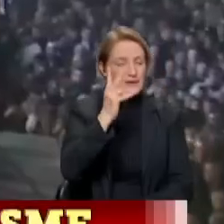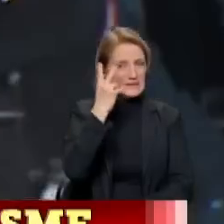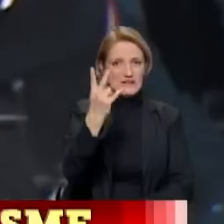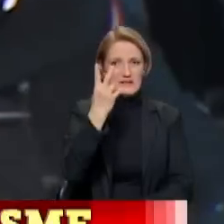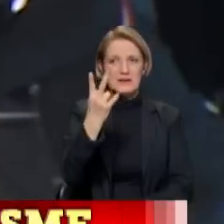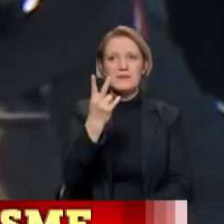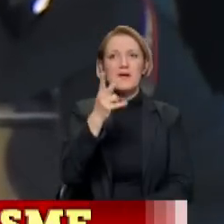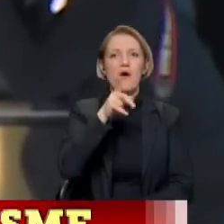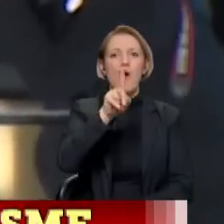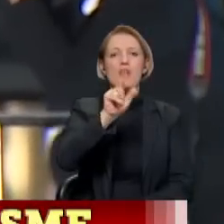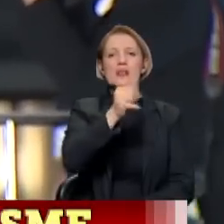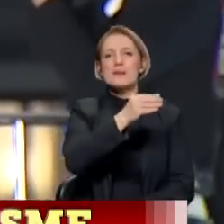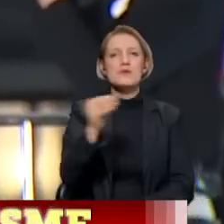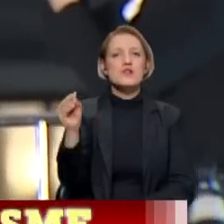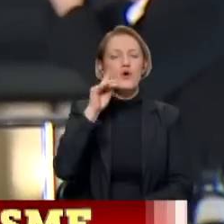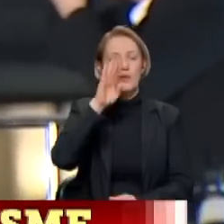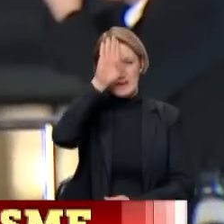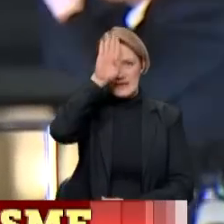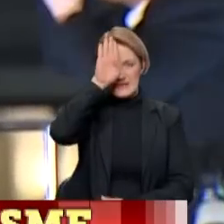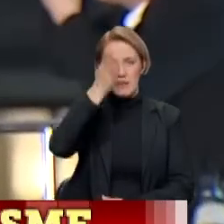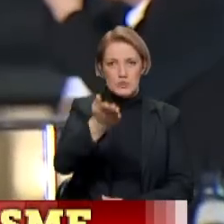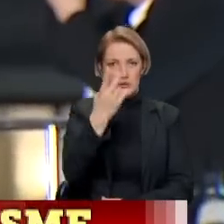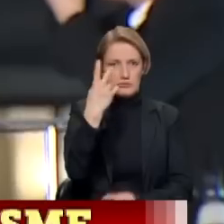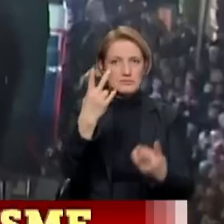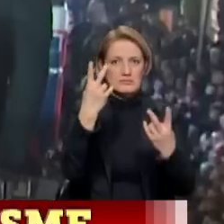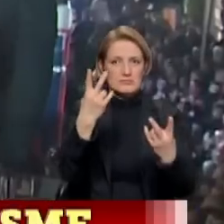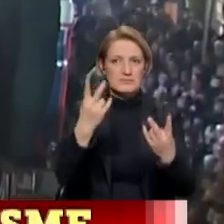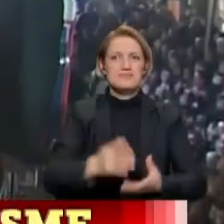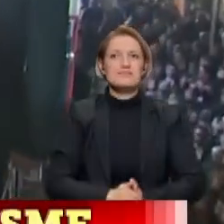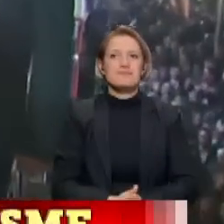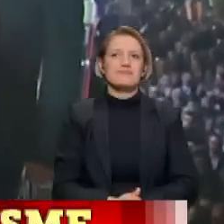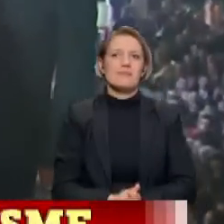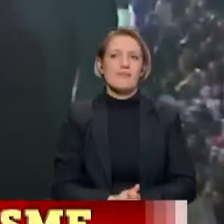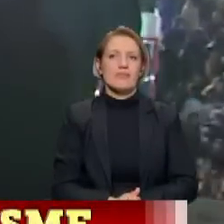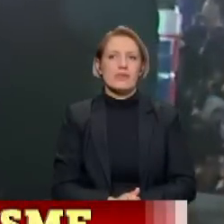Sizin. 16 milyon İstanbullunun.